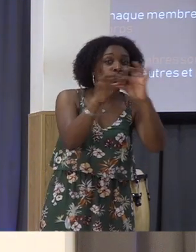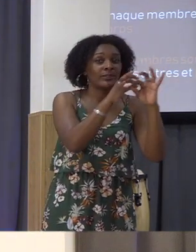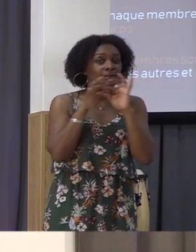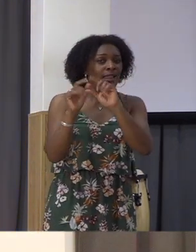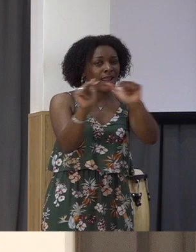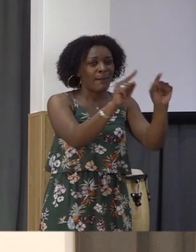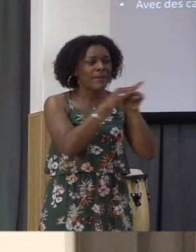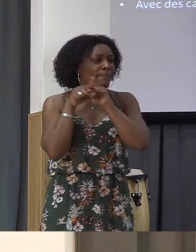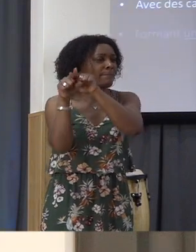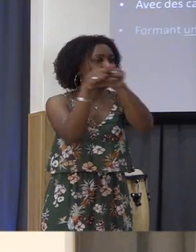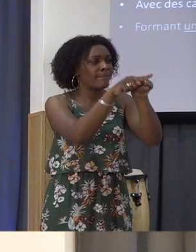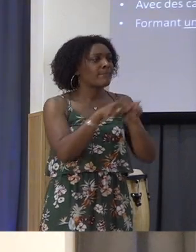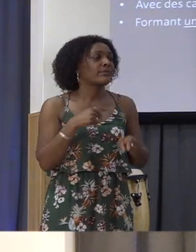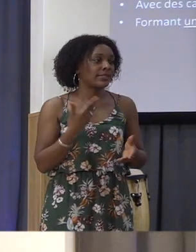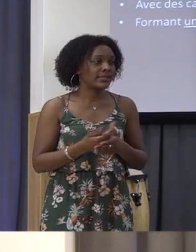Et tout cela